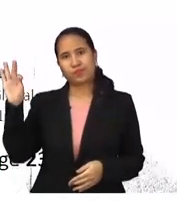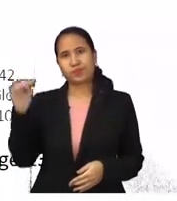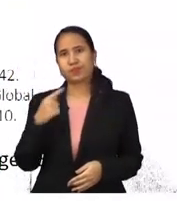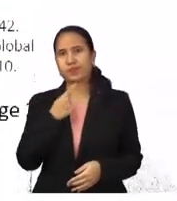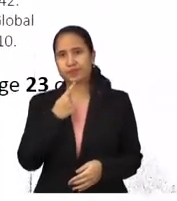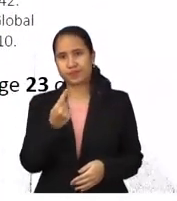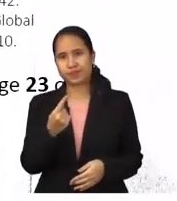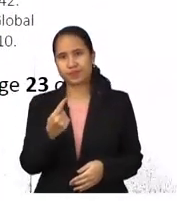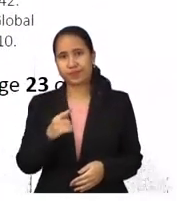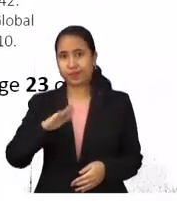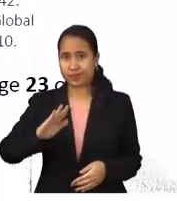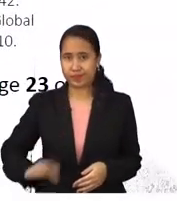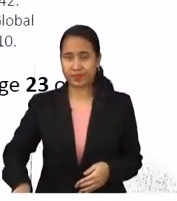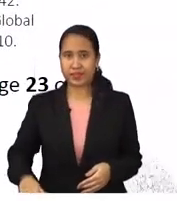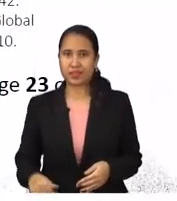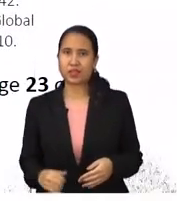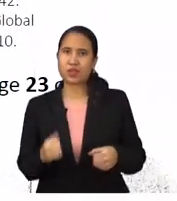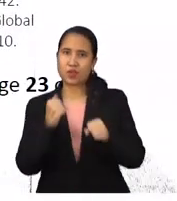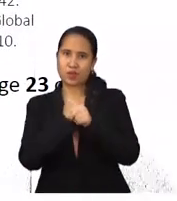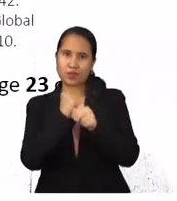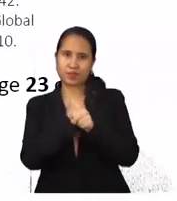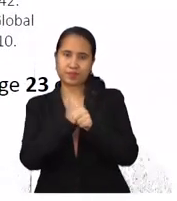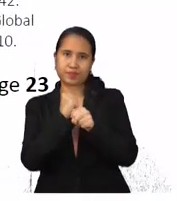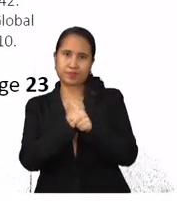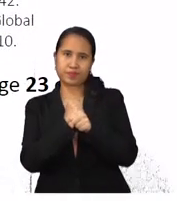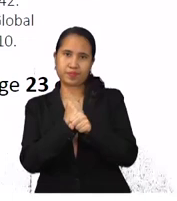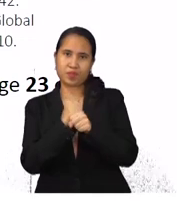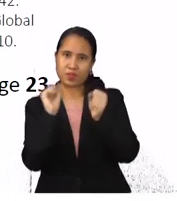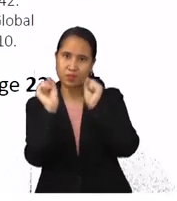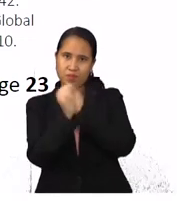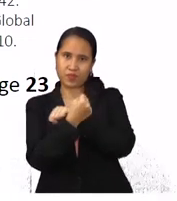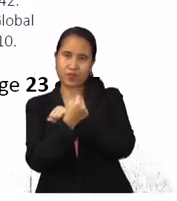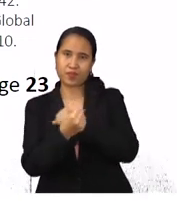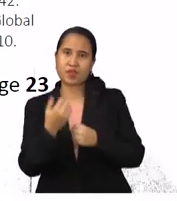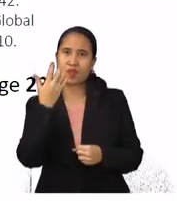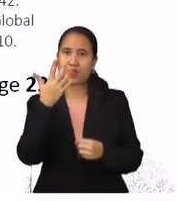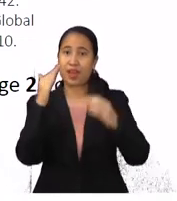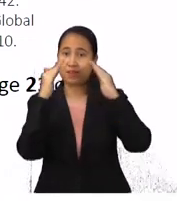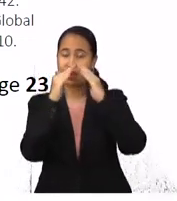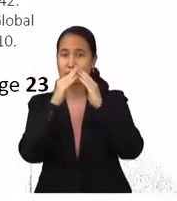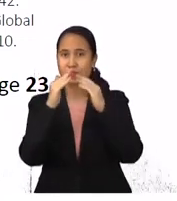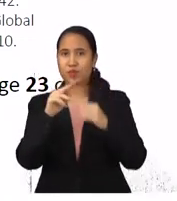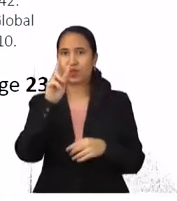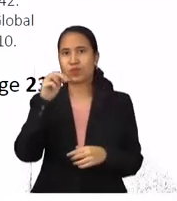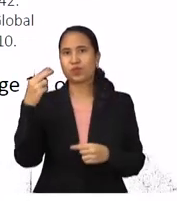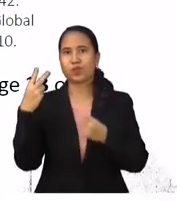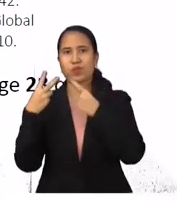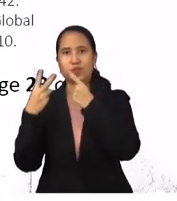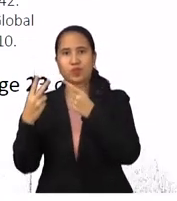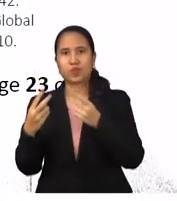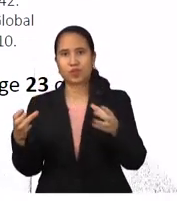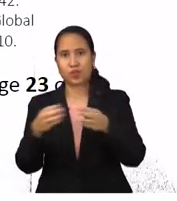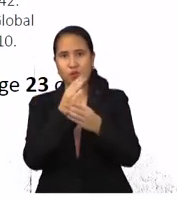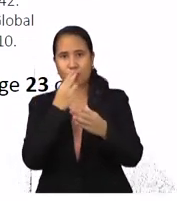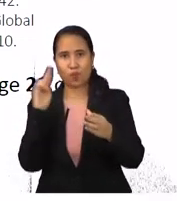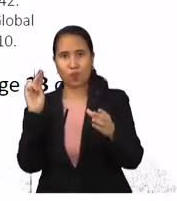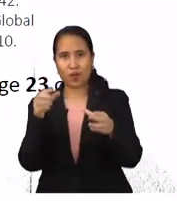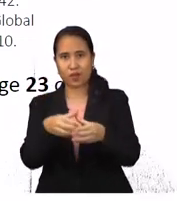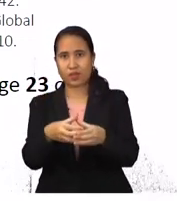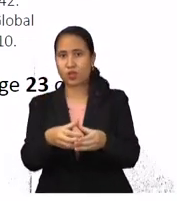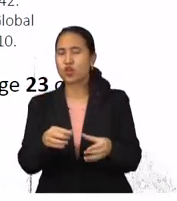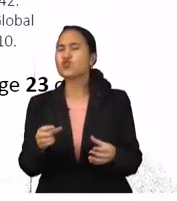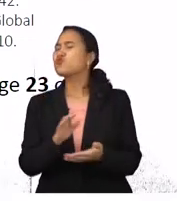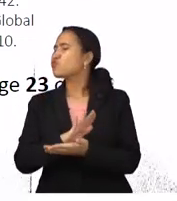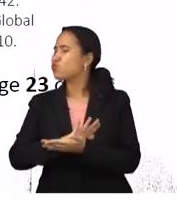oordeel dat na de inwerkingtreding van de wijzigingswet van 5 april 2012 de waarheidscommissie nooit bij wet is